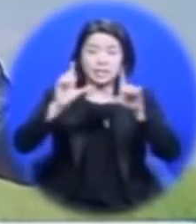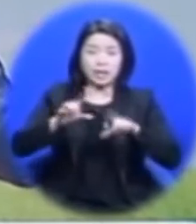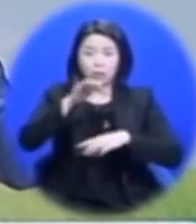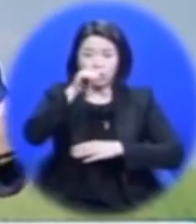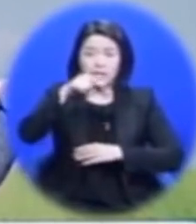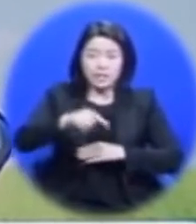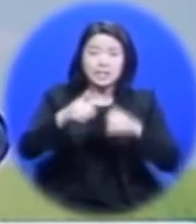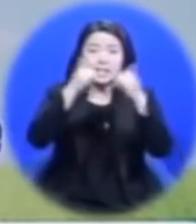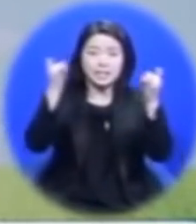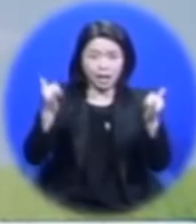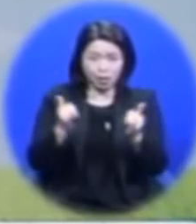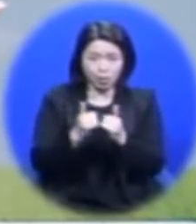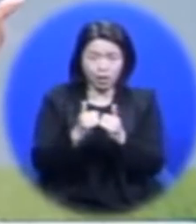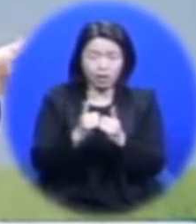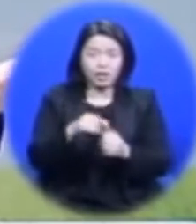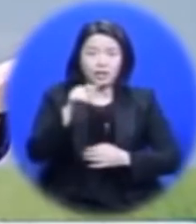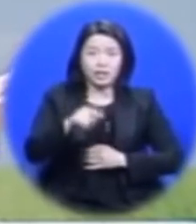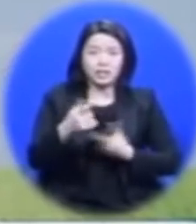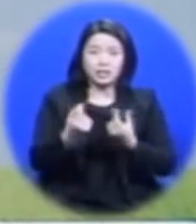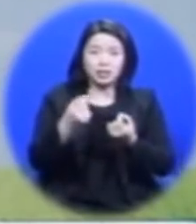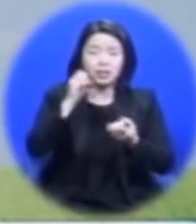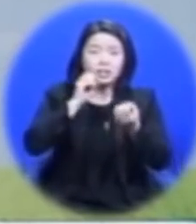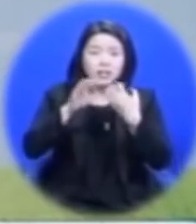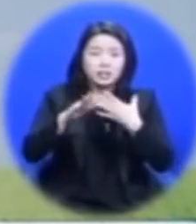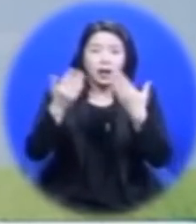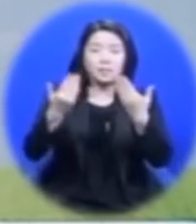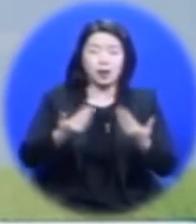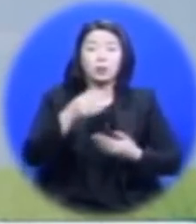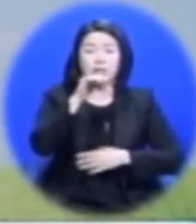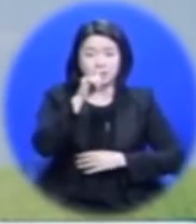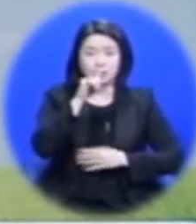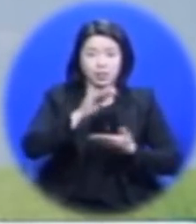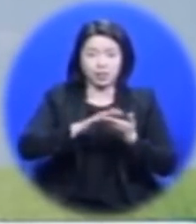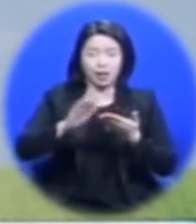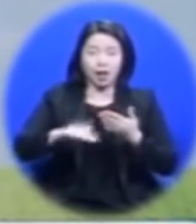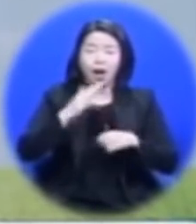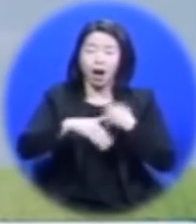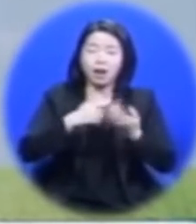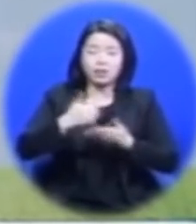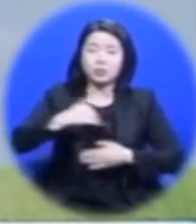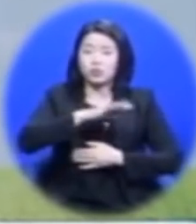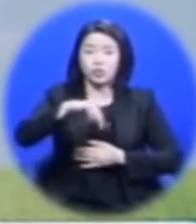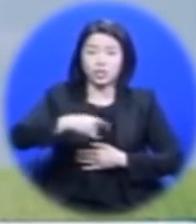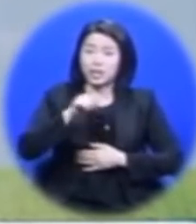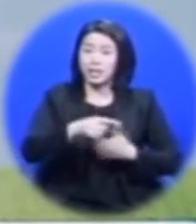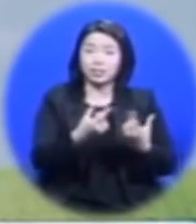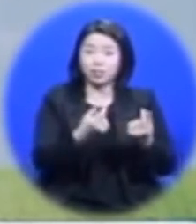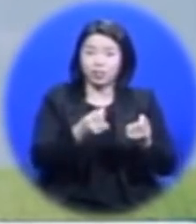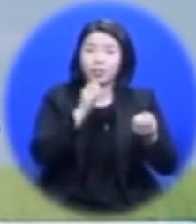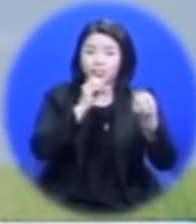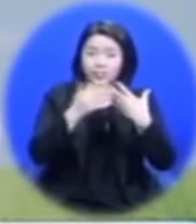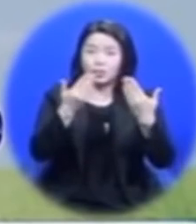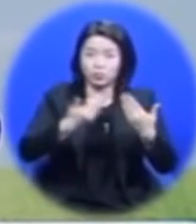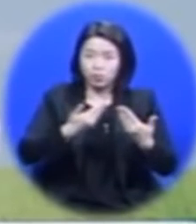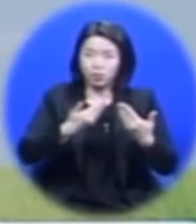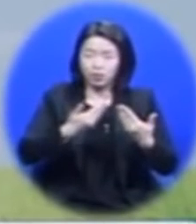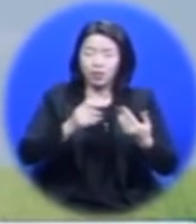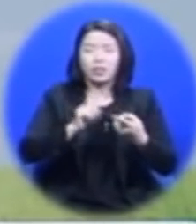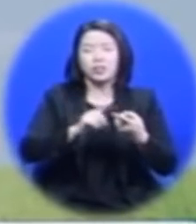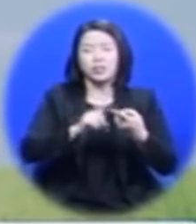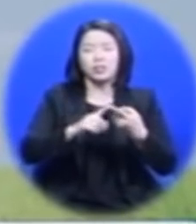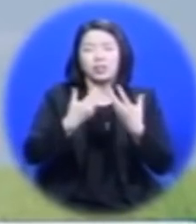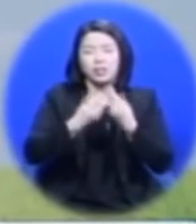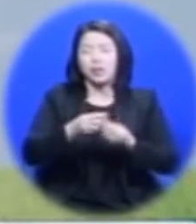사회에 우리가 이런 응답을 받고 있습니다. 하나님은 우리에게 이렇게 응답하셨습니다. 이렇게 말할 수 있으면